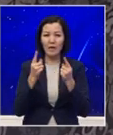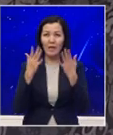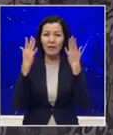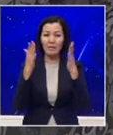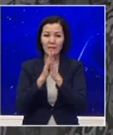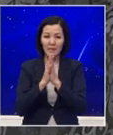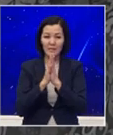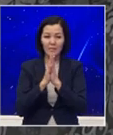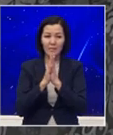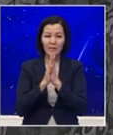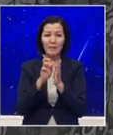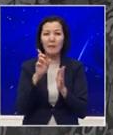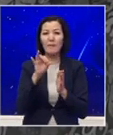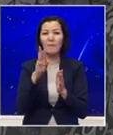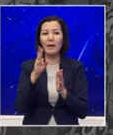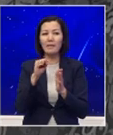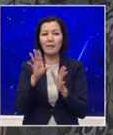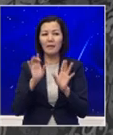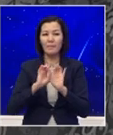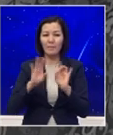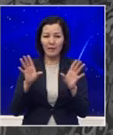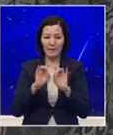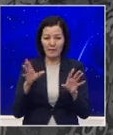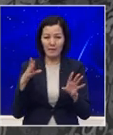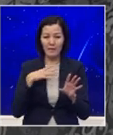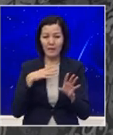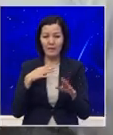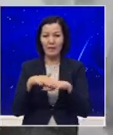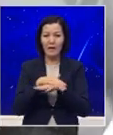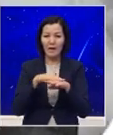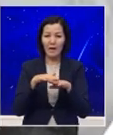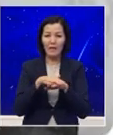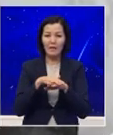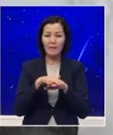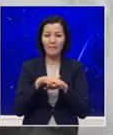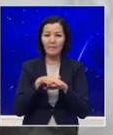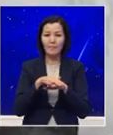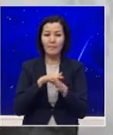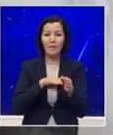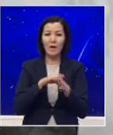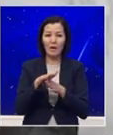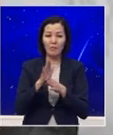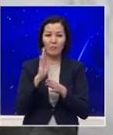нәсіп етсін, Алладан тілеген тілектерін қалқым қабыл болсын. Оу, мен.